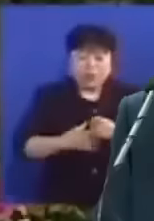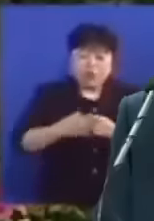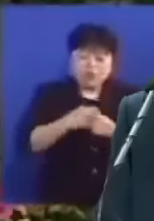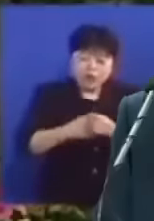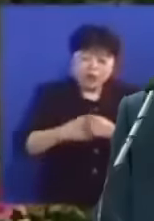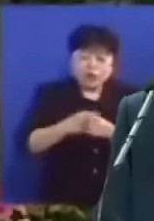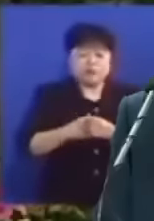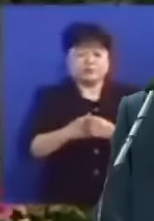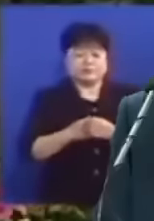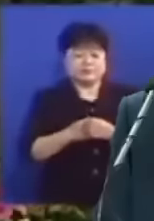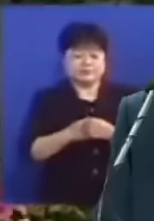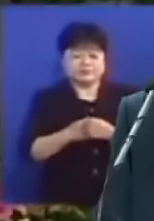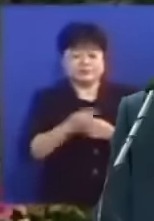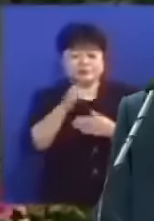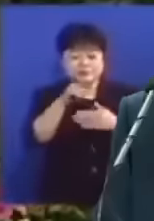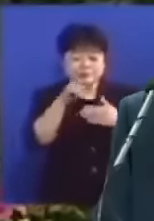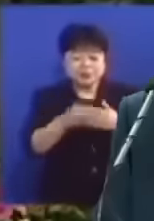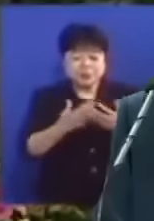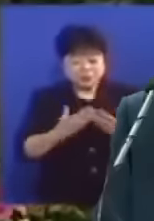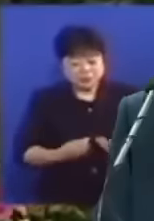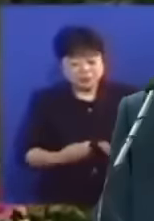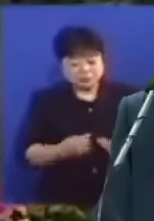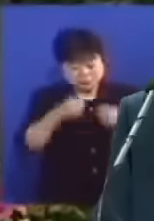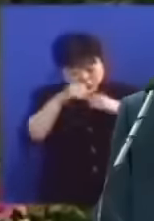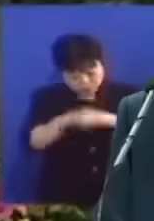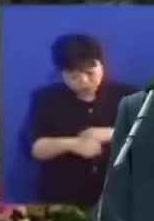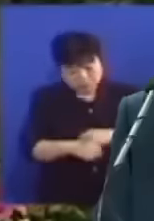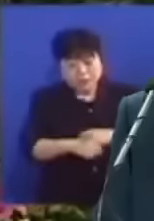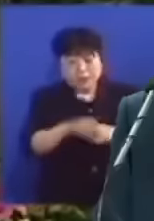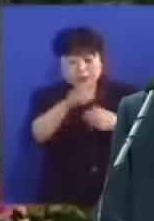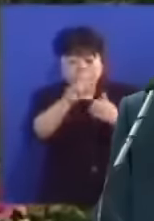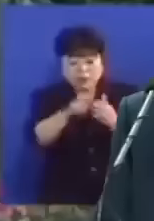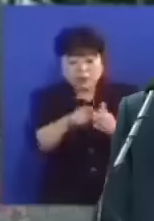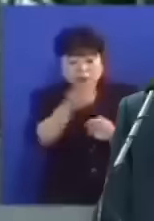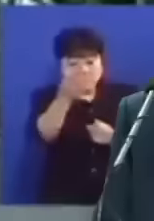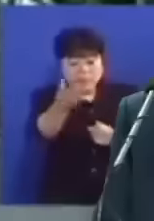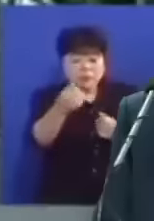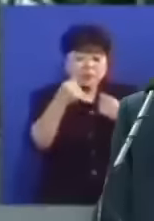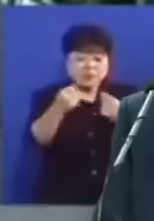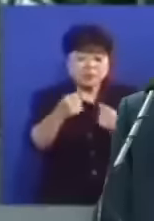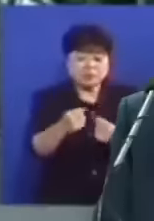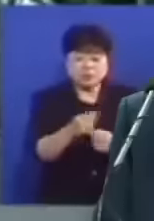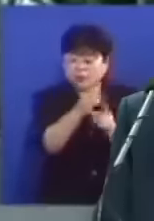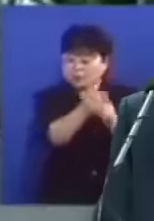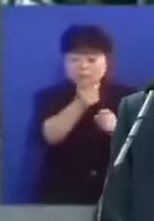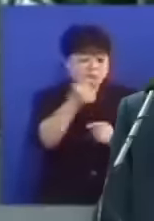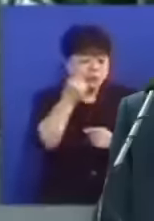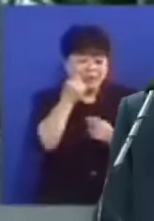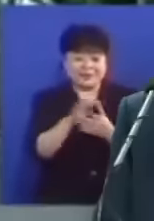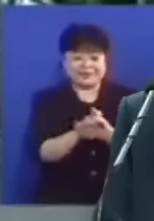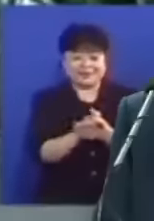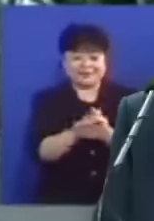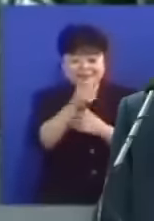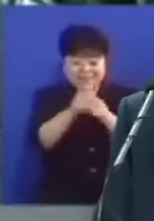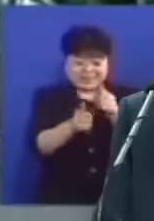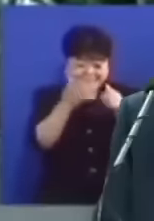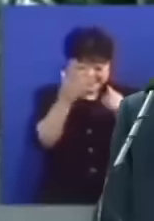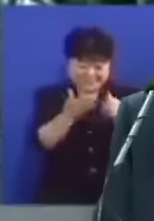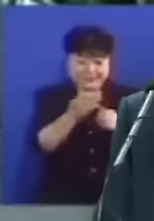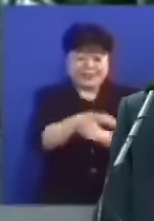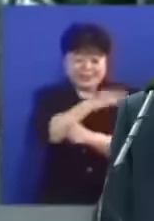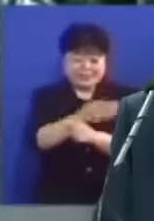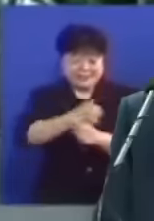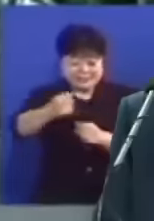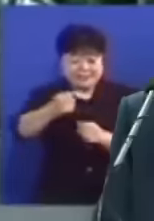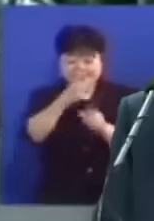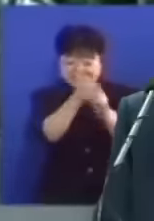괴로움, 마음의 좌절과 절망은 여러분의 힘으로 이길 수 없습니다. 하나님의